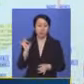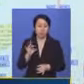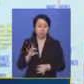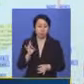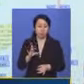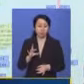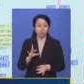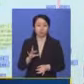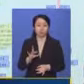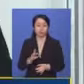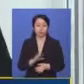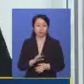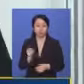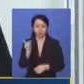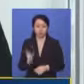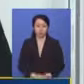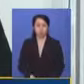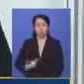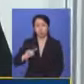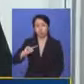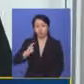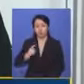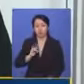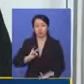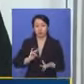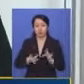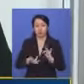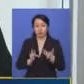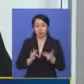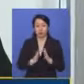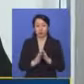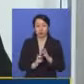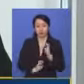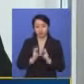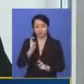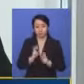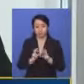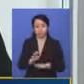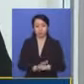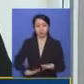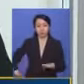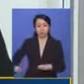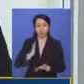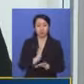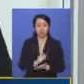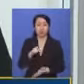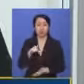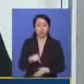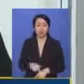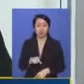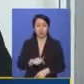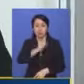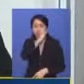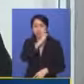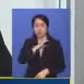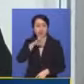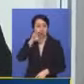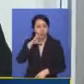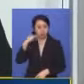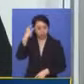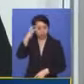диспетчера. Кстати, первая цифровая ферма в стране появилась именно на территории Северо-Казахстанской